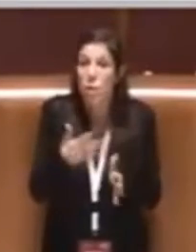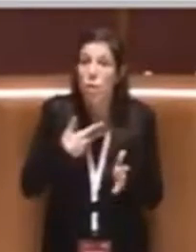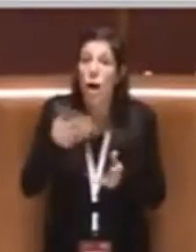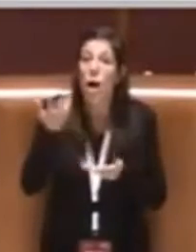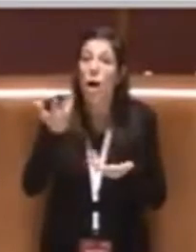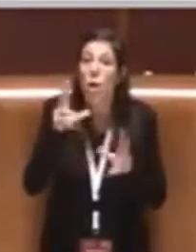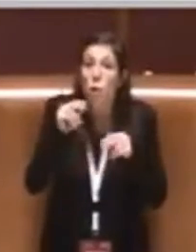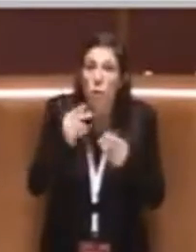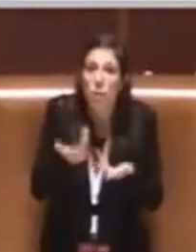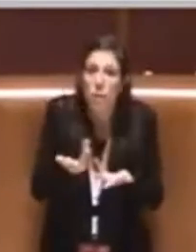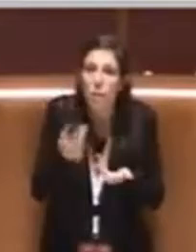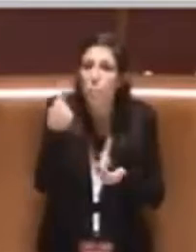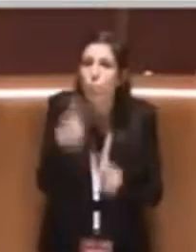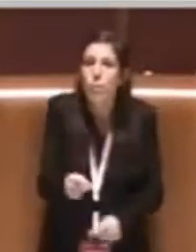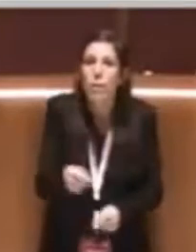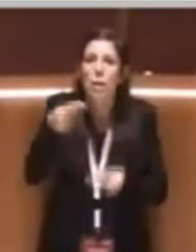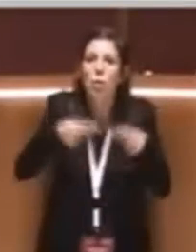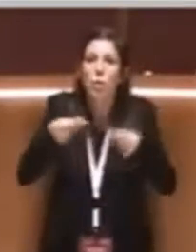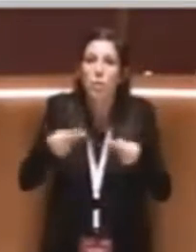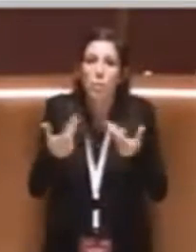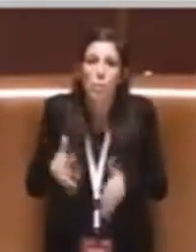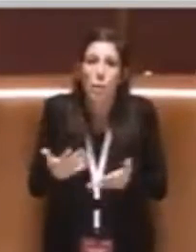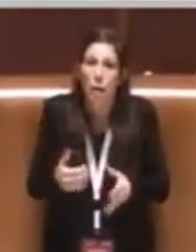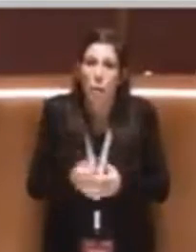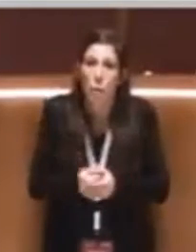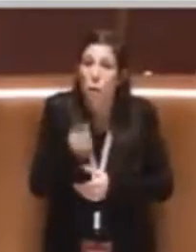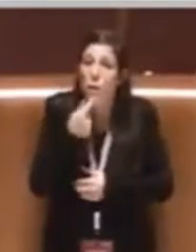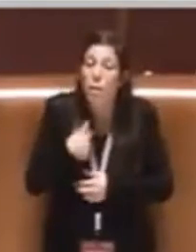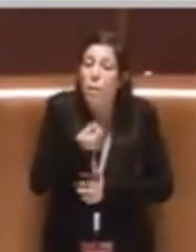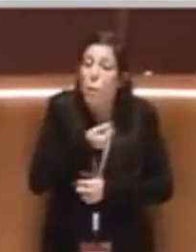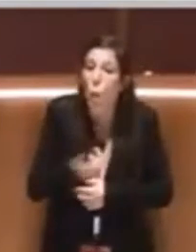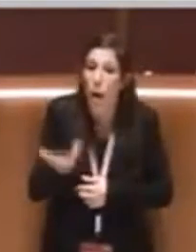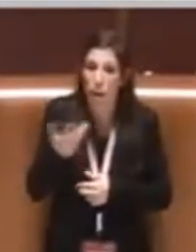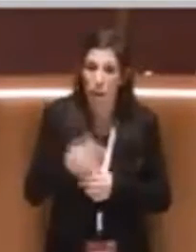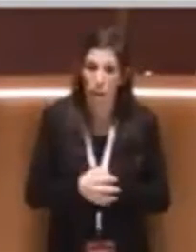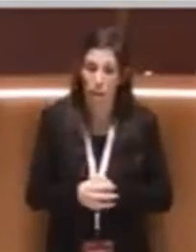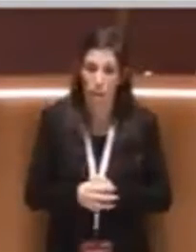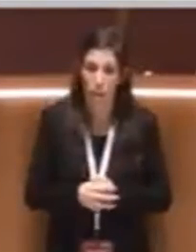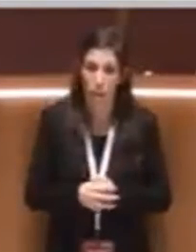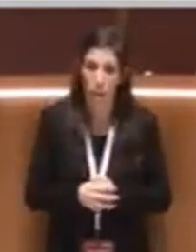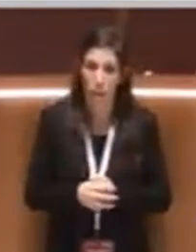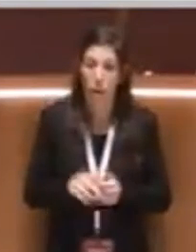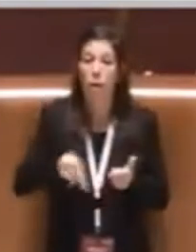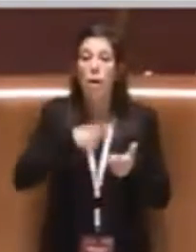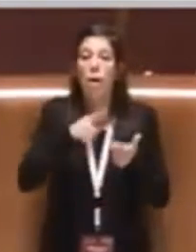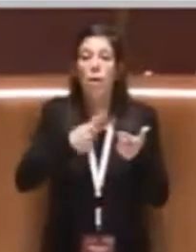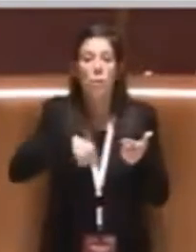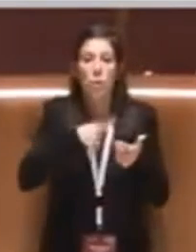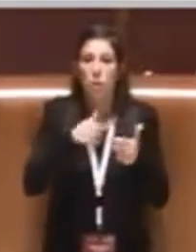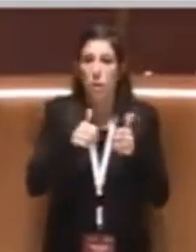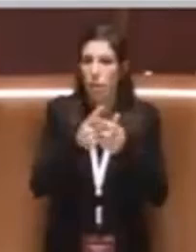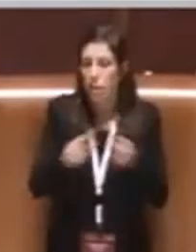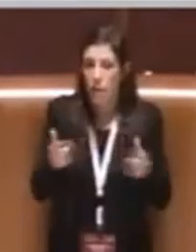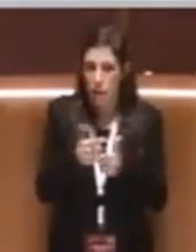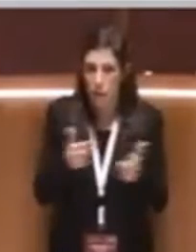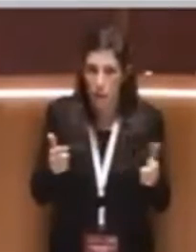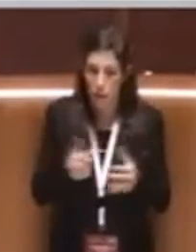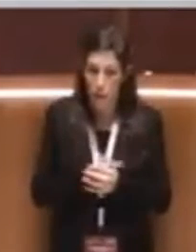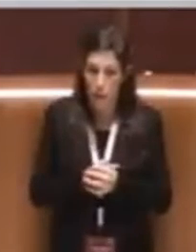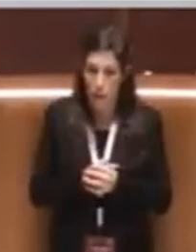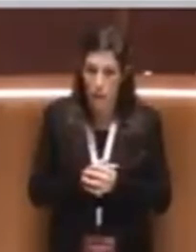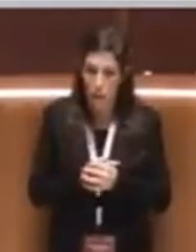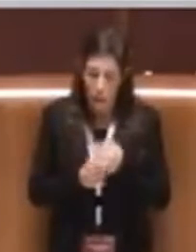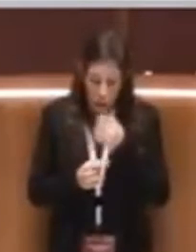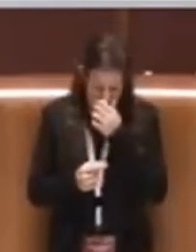fare censimenti perché tanto ce lo può dire direttamente lui quanti sono. Altra cosa, noi non facciamo distinguo tra chi